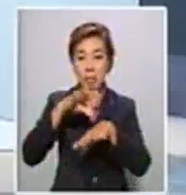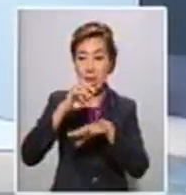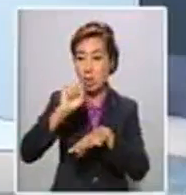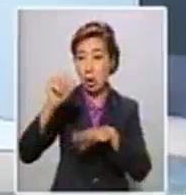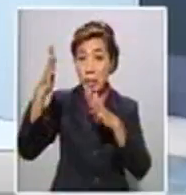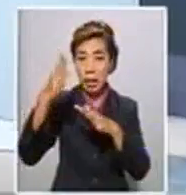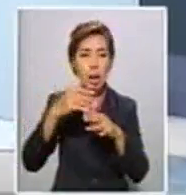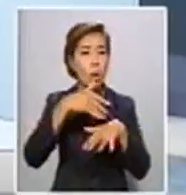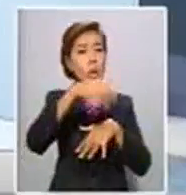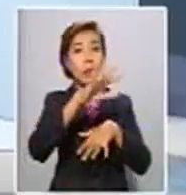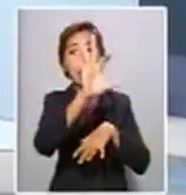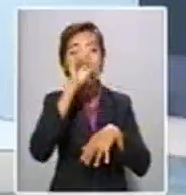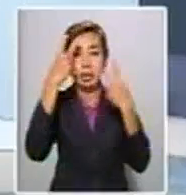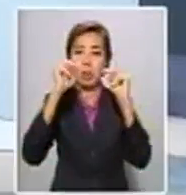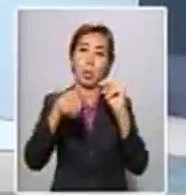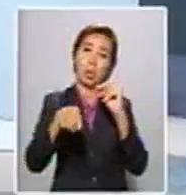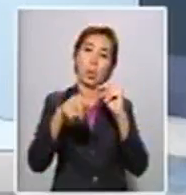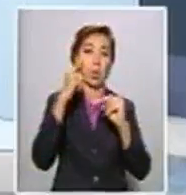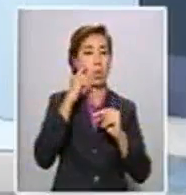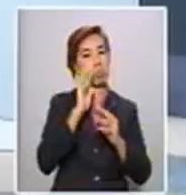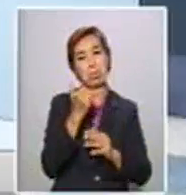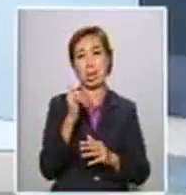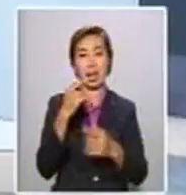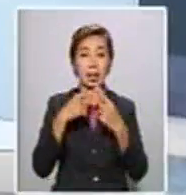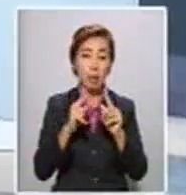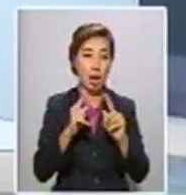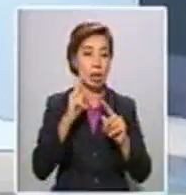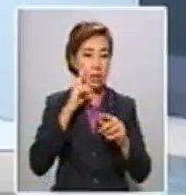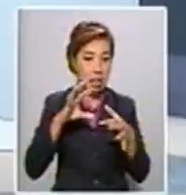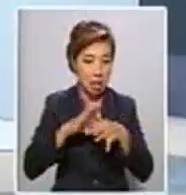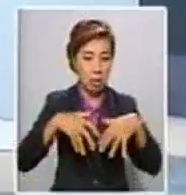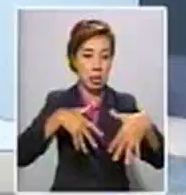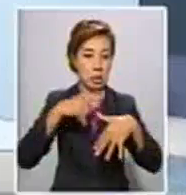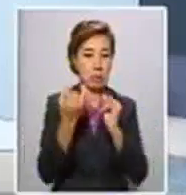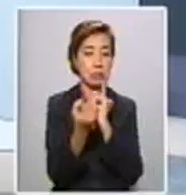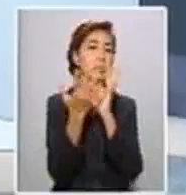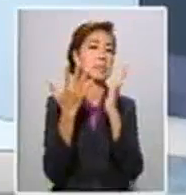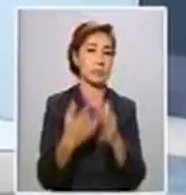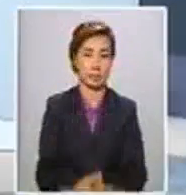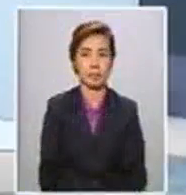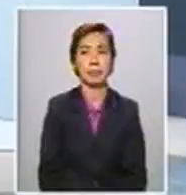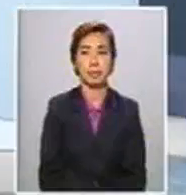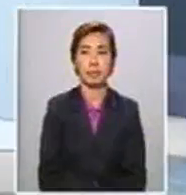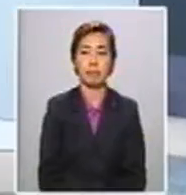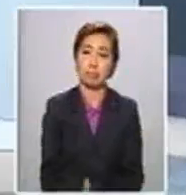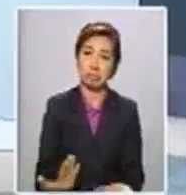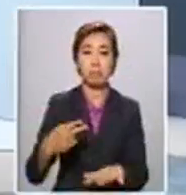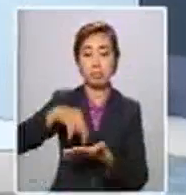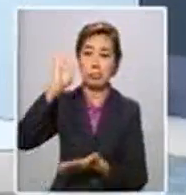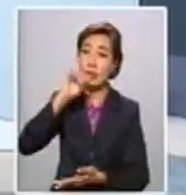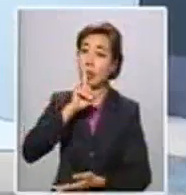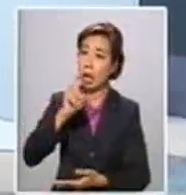หรือว่าสายนักวิชาการหรือสายการเมืองเองก็มองว่าจะไม่มีการยึดโยงกับประชาชนอย่างแท้จริงครับ ครับครับและอย่างนี้ก็ผ